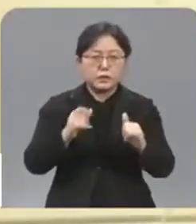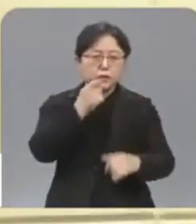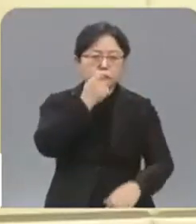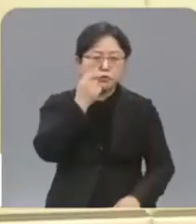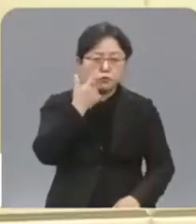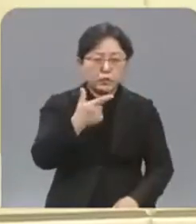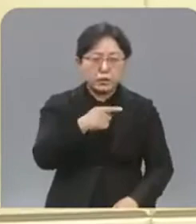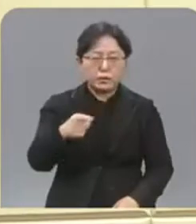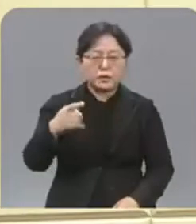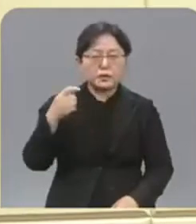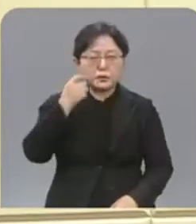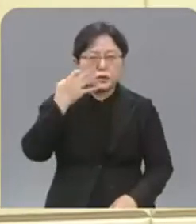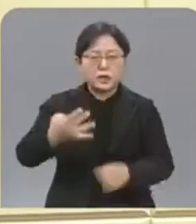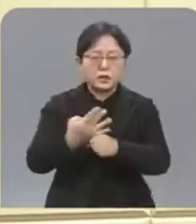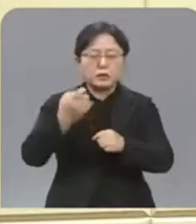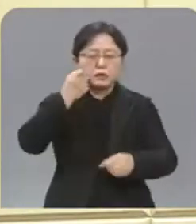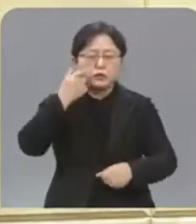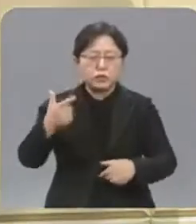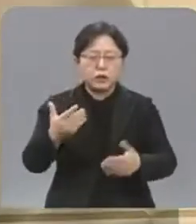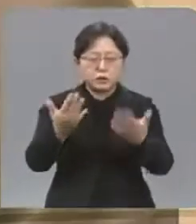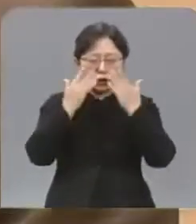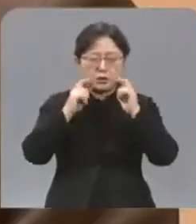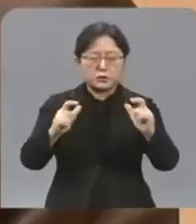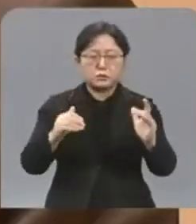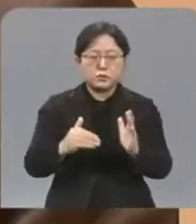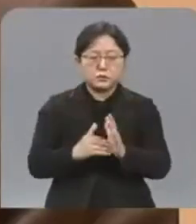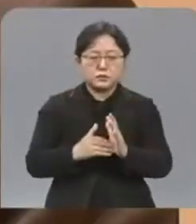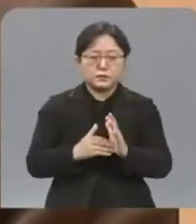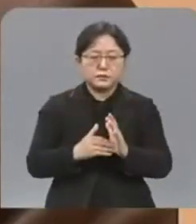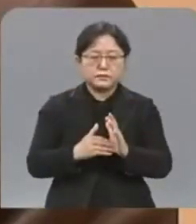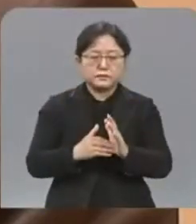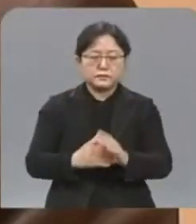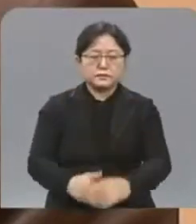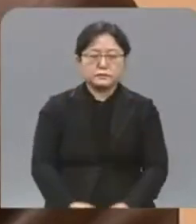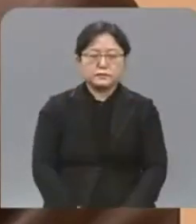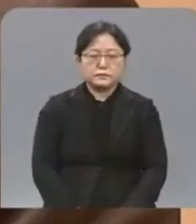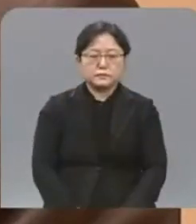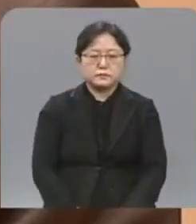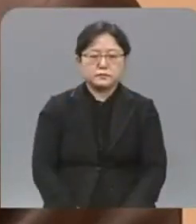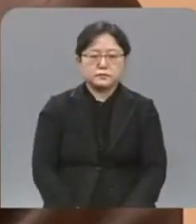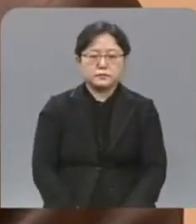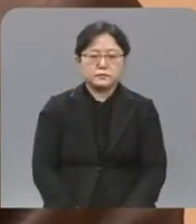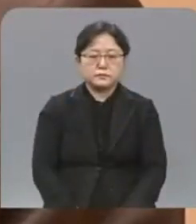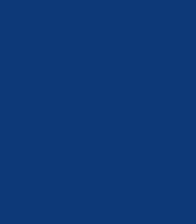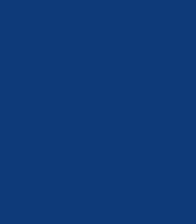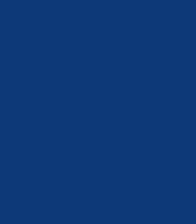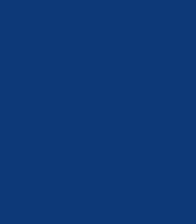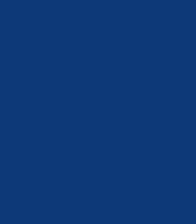6개월에서 4년 6개월의 징역형을 선고했습니다. KBS 뉴스 박상훈입니다.